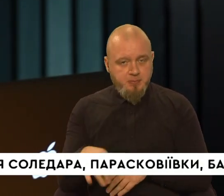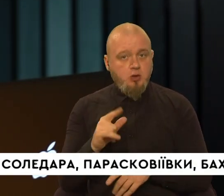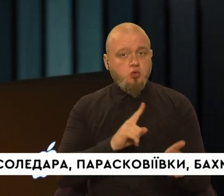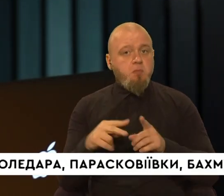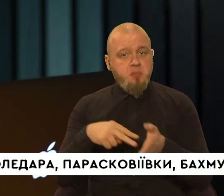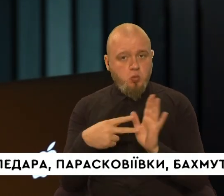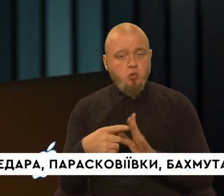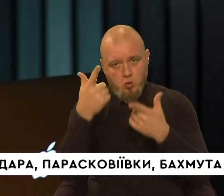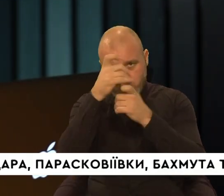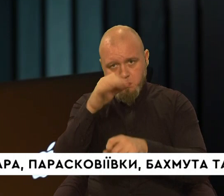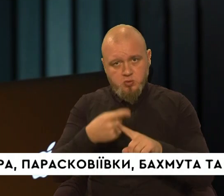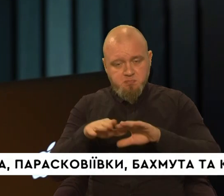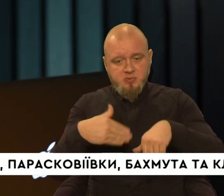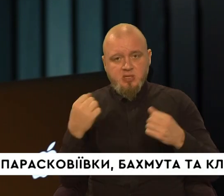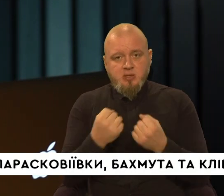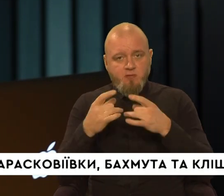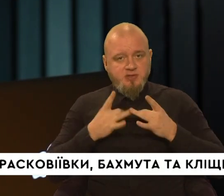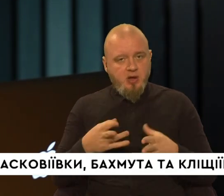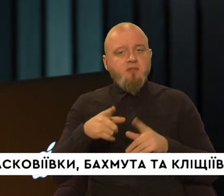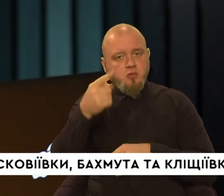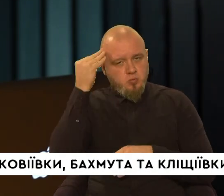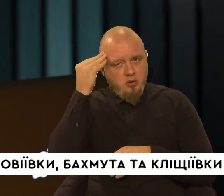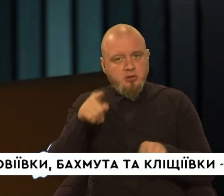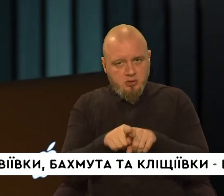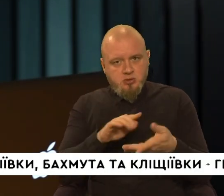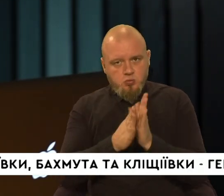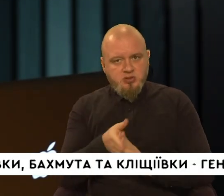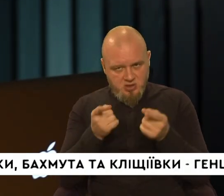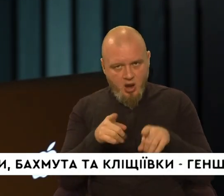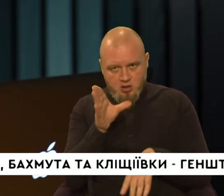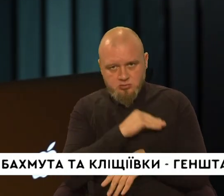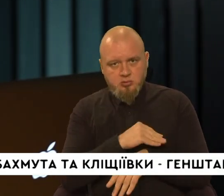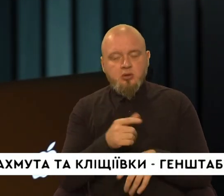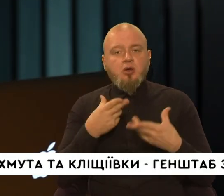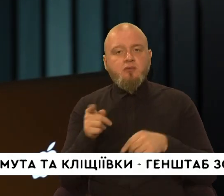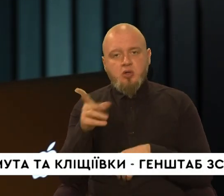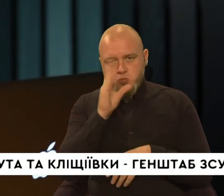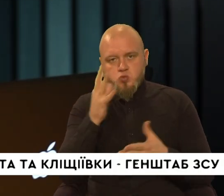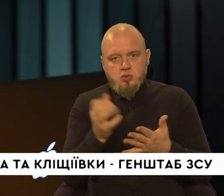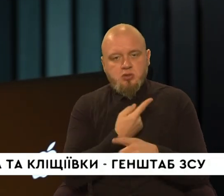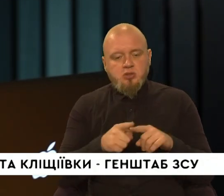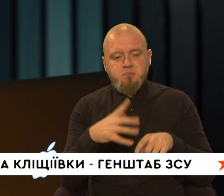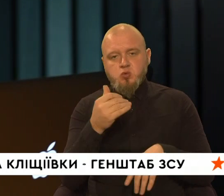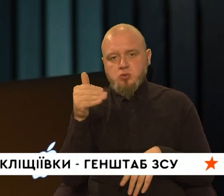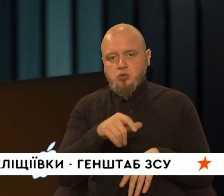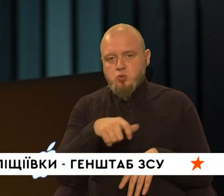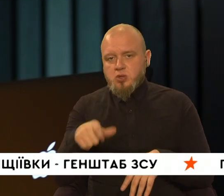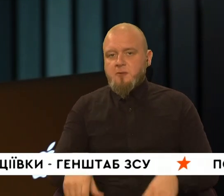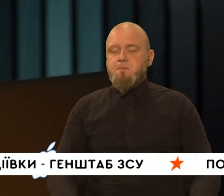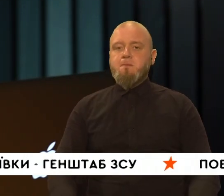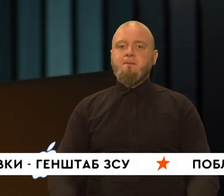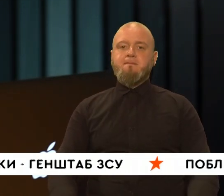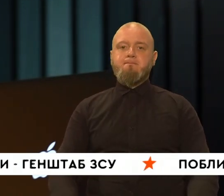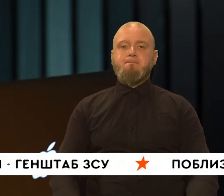що планують оголосити про це після зимових свят. Як ви думаєте, така ситуація реальна, і де вони можуть знайти ці 500 тисяч людей?